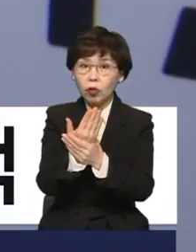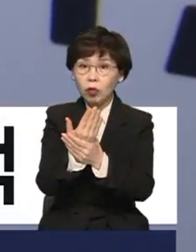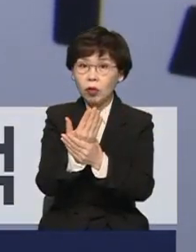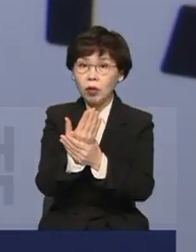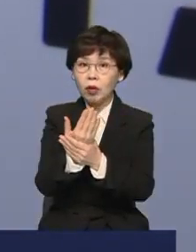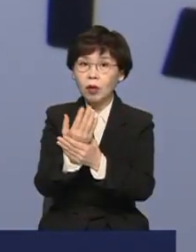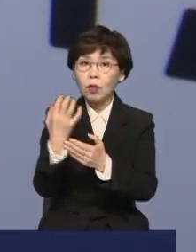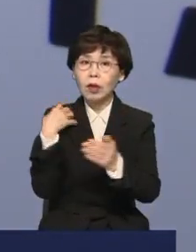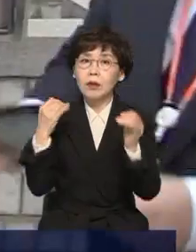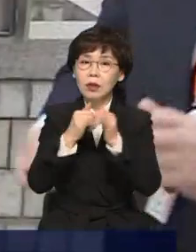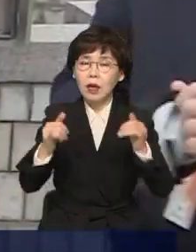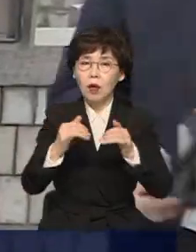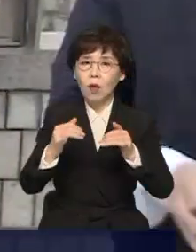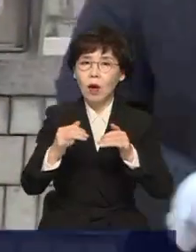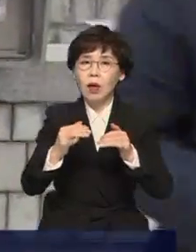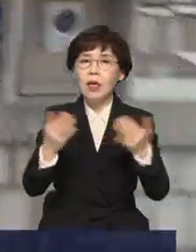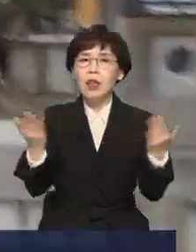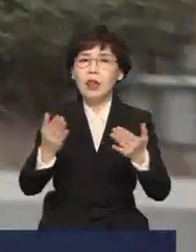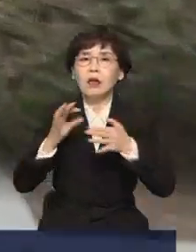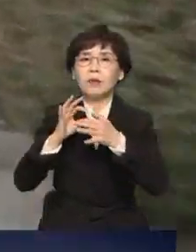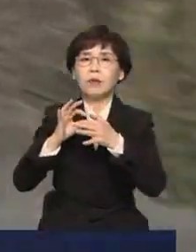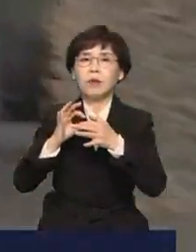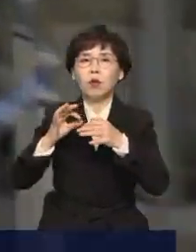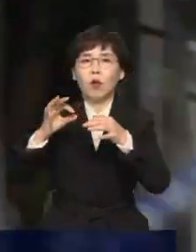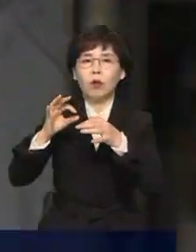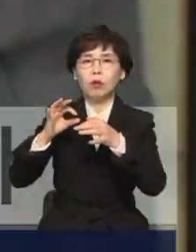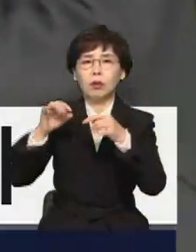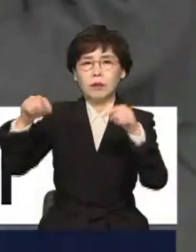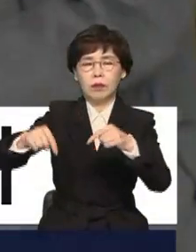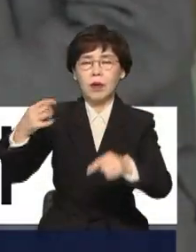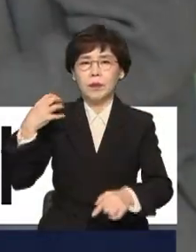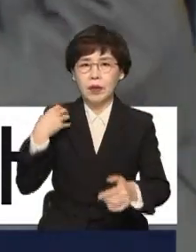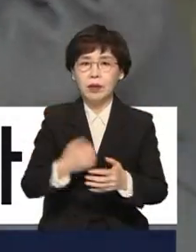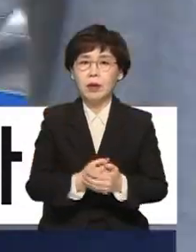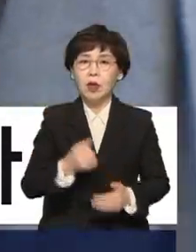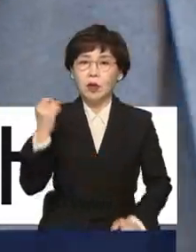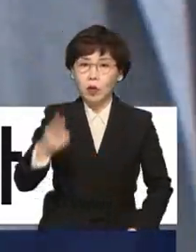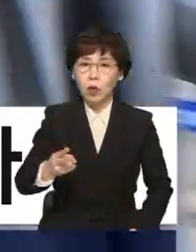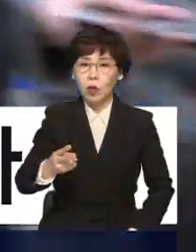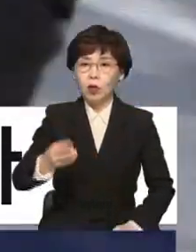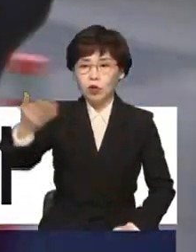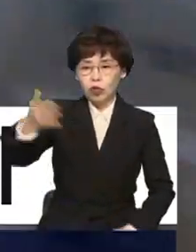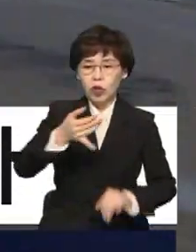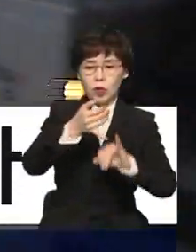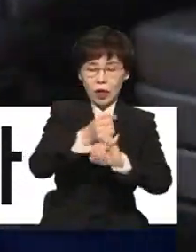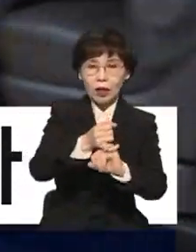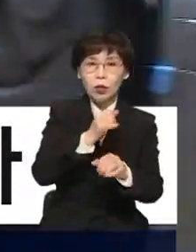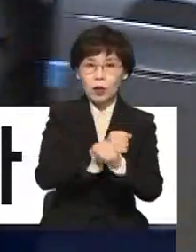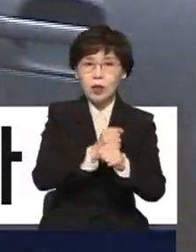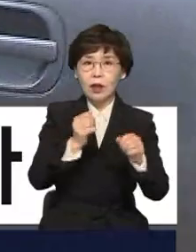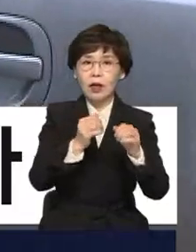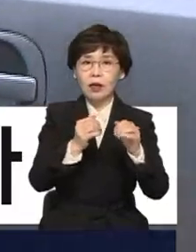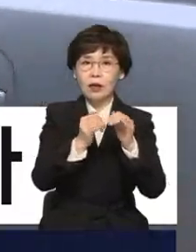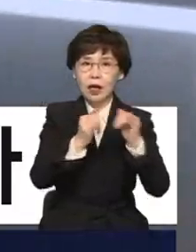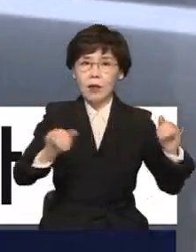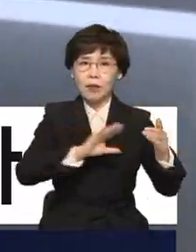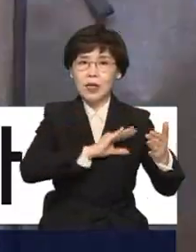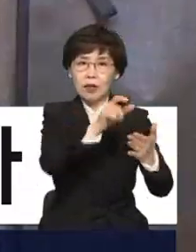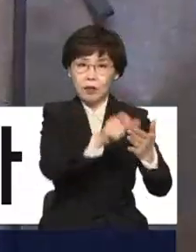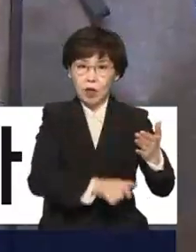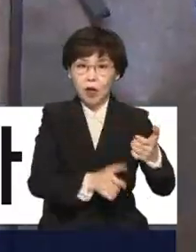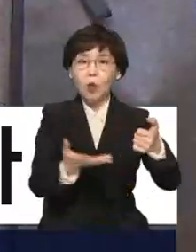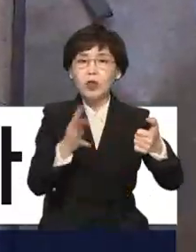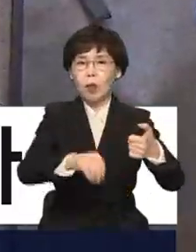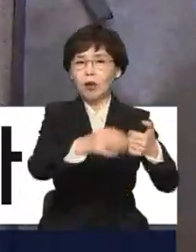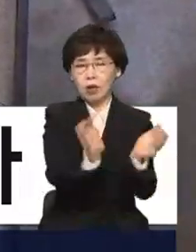알려졌습니다. 50억 클럽은 김만배 씨가 대장동 수익을 나눠주기로 약속했다는 정관계 인사의 명단입니다. 이 가운데